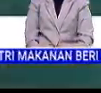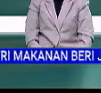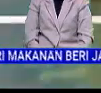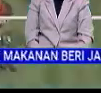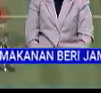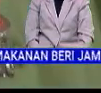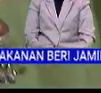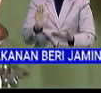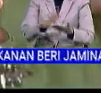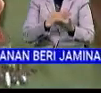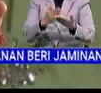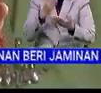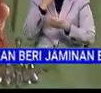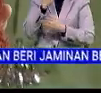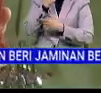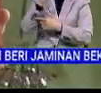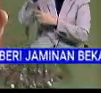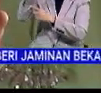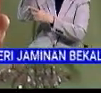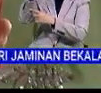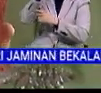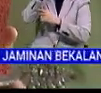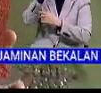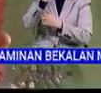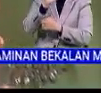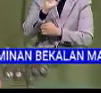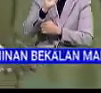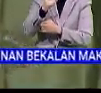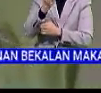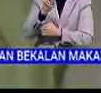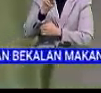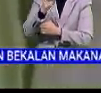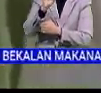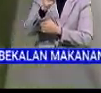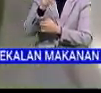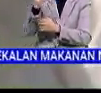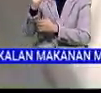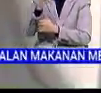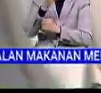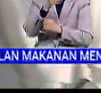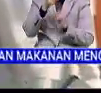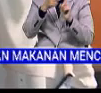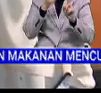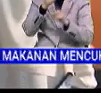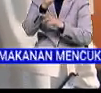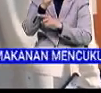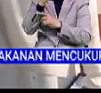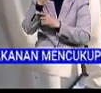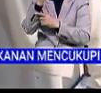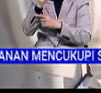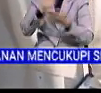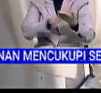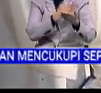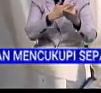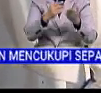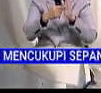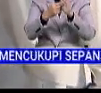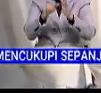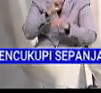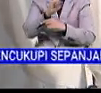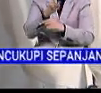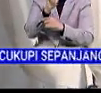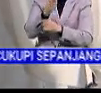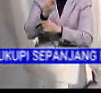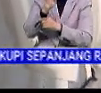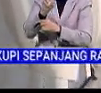Single Alhamdulillah ciptaan Nura dan Ryan Raihan itu diterbitkan oleh Iman Music iaitu label Islamik di bawah